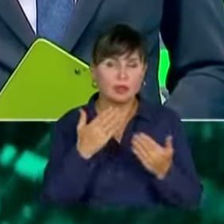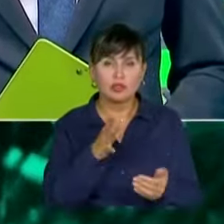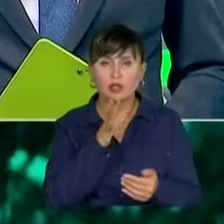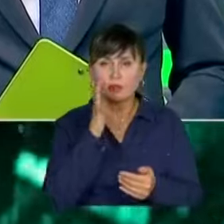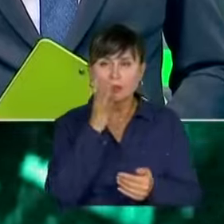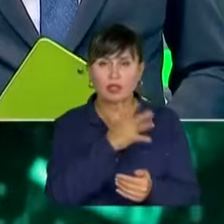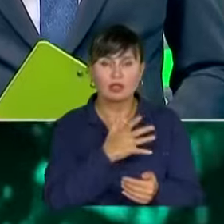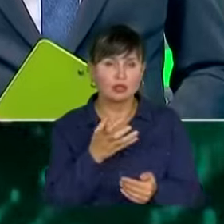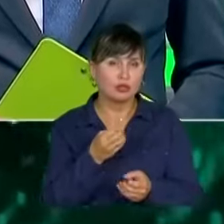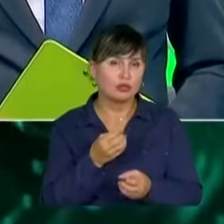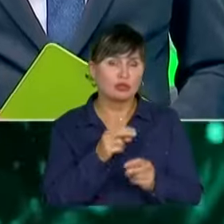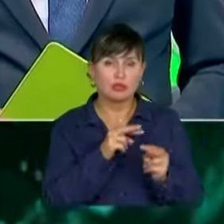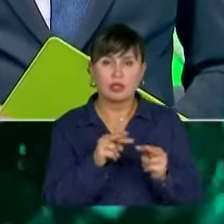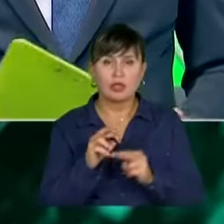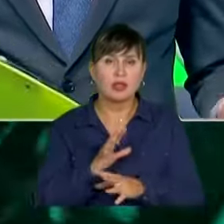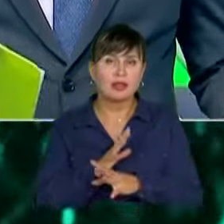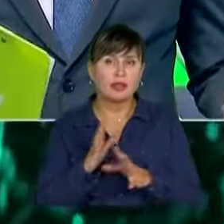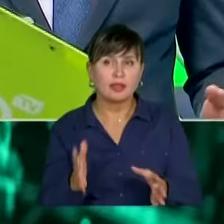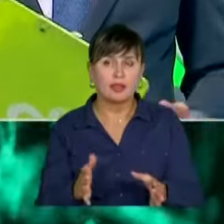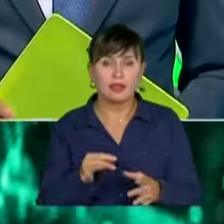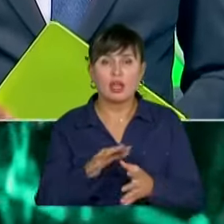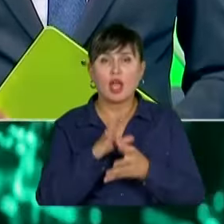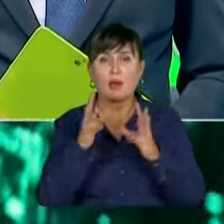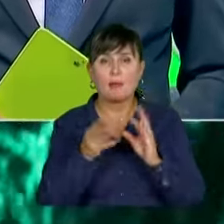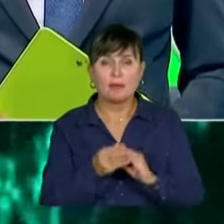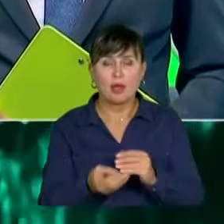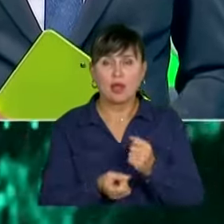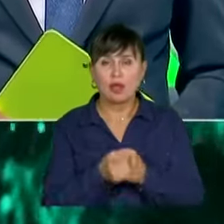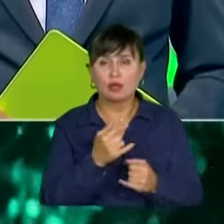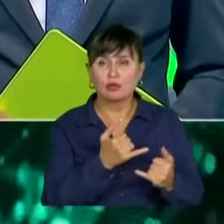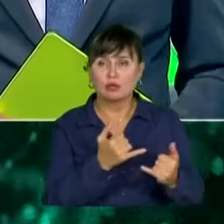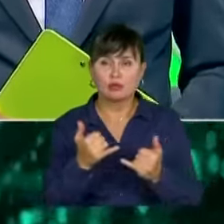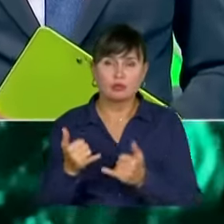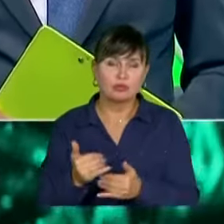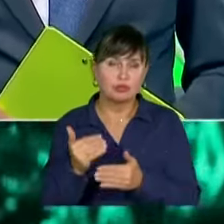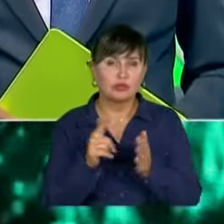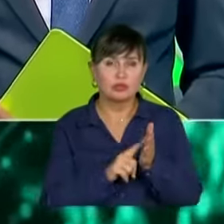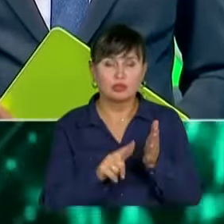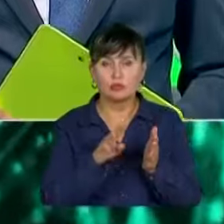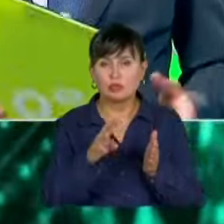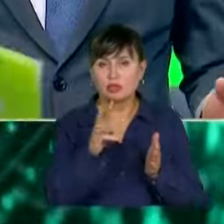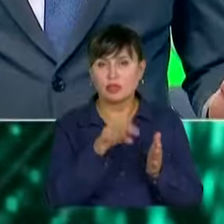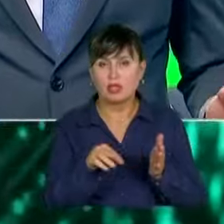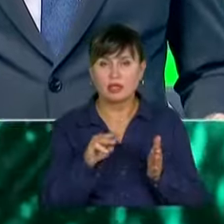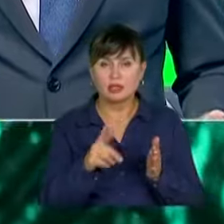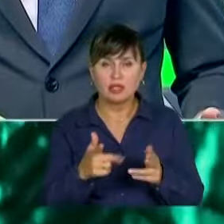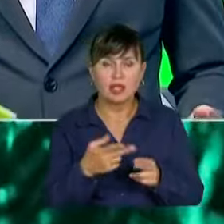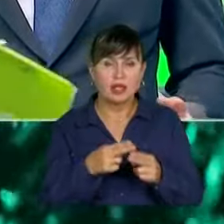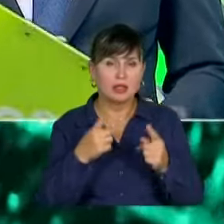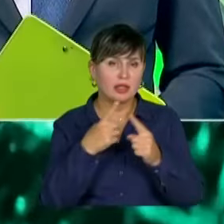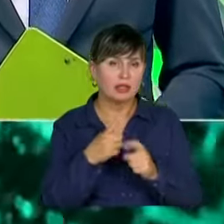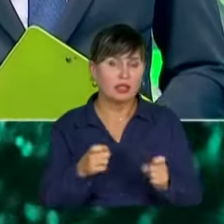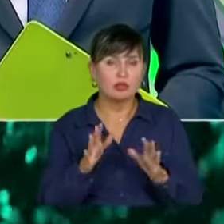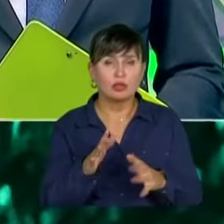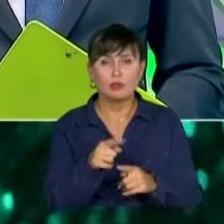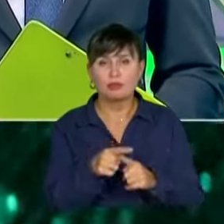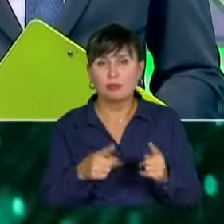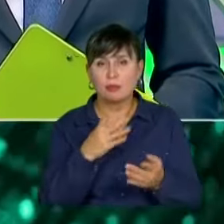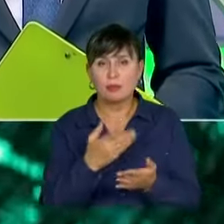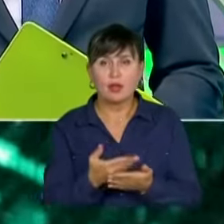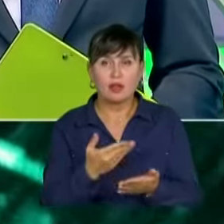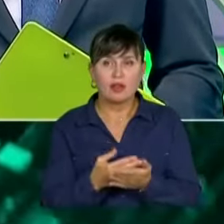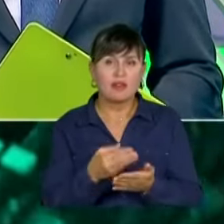5 лет еще не наблюдалось. Да и объем оказанных услуг превысил 74 миллиарда тенге. Эти данные лишь частично показывают